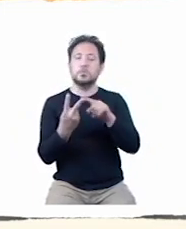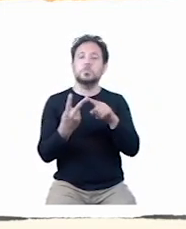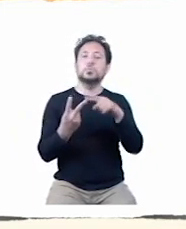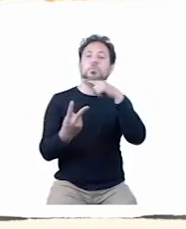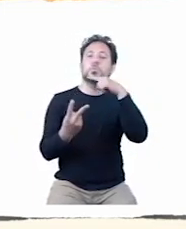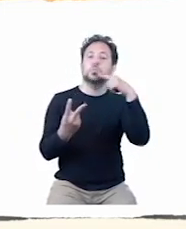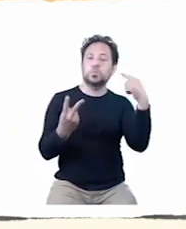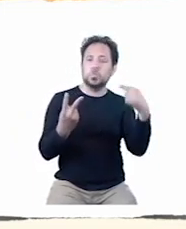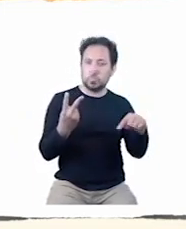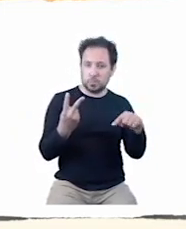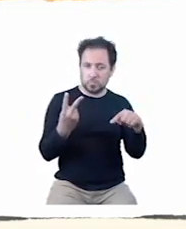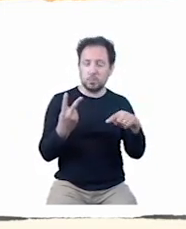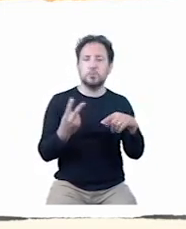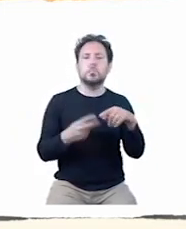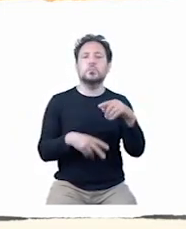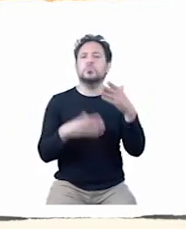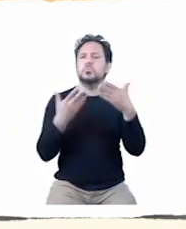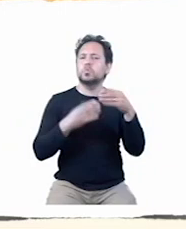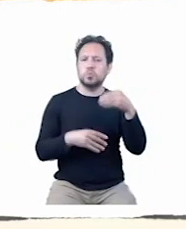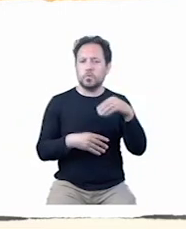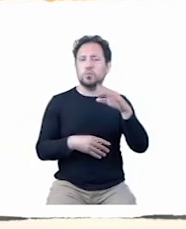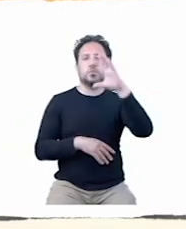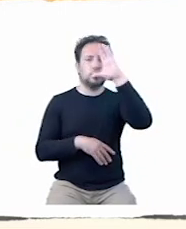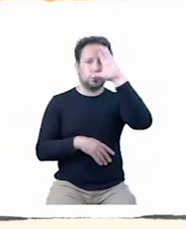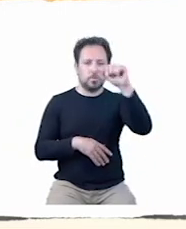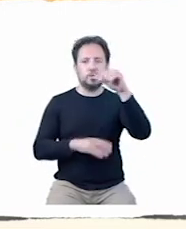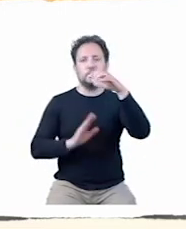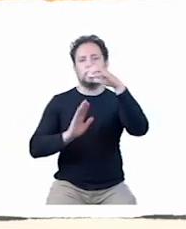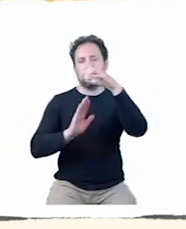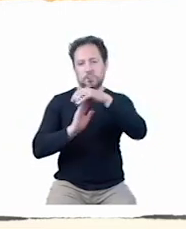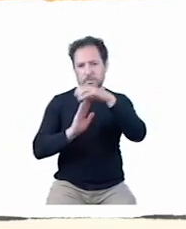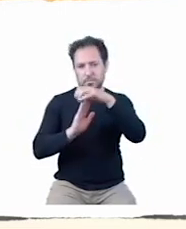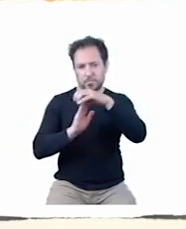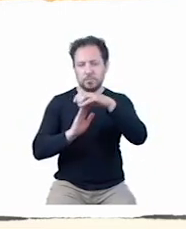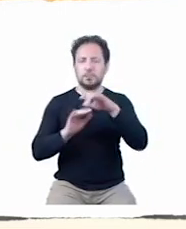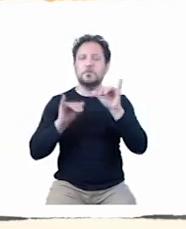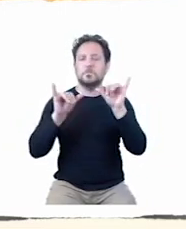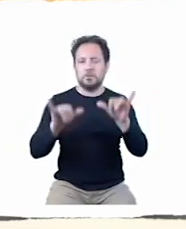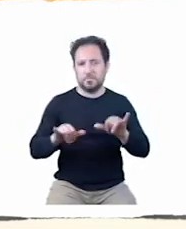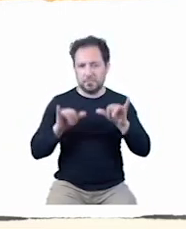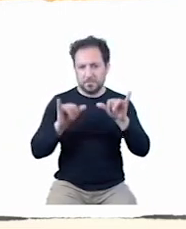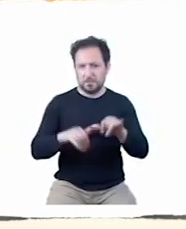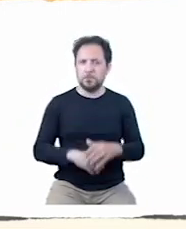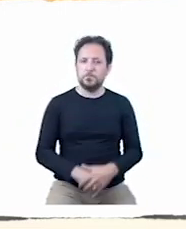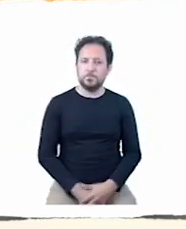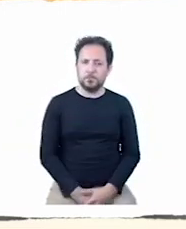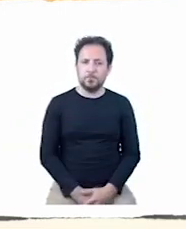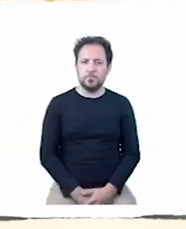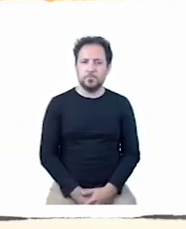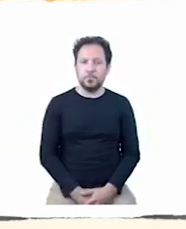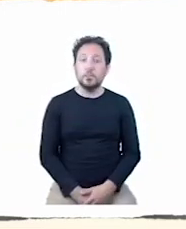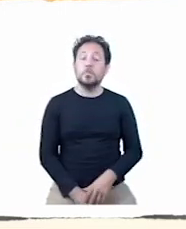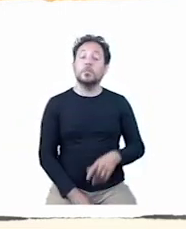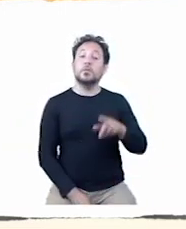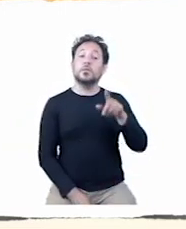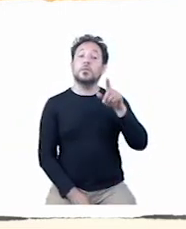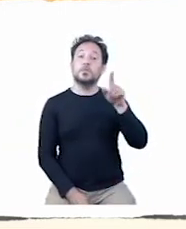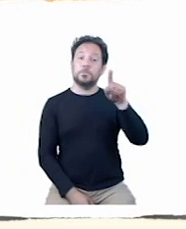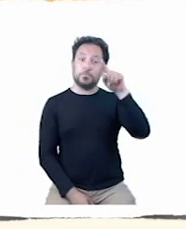della Golodet University e della professoressa Donna Gio Napoli dello Swartmore College.